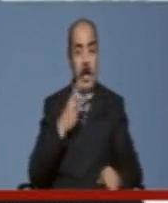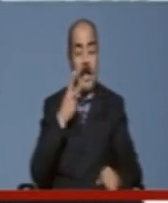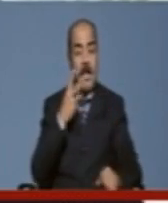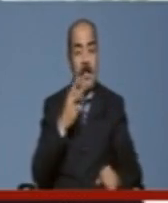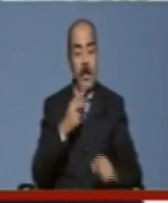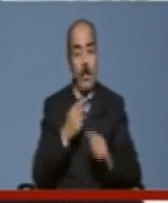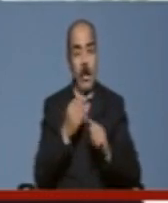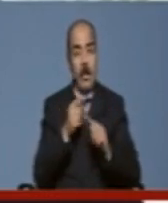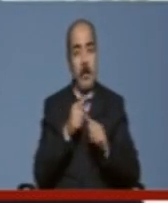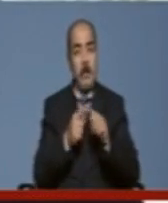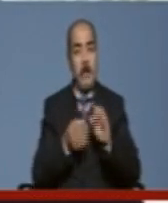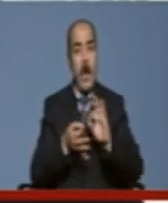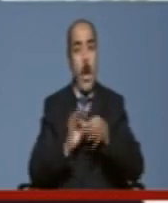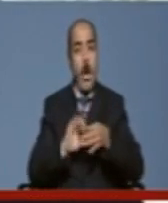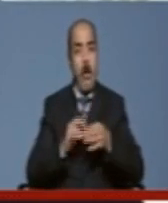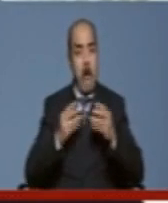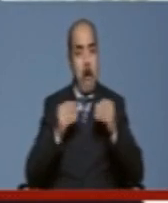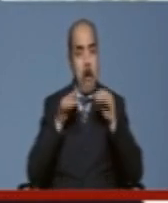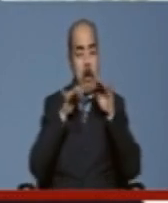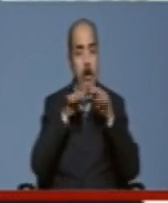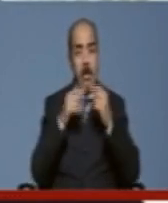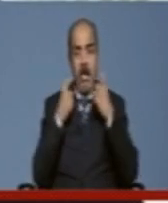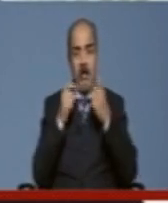2.3 مليون فلسطيني موجودين في القطاع.